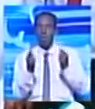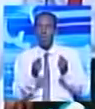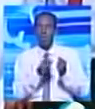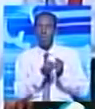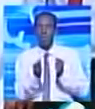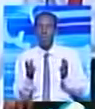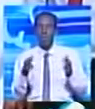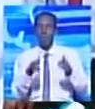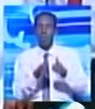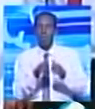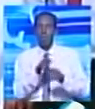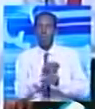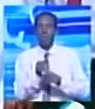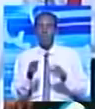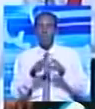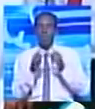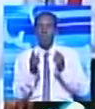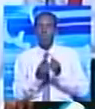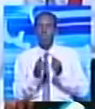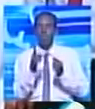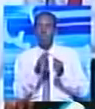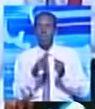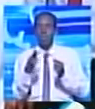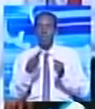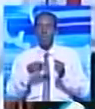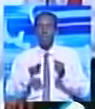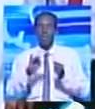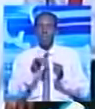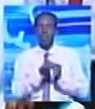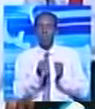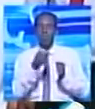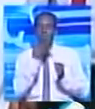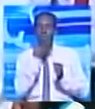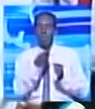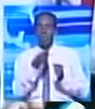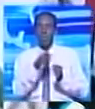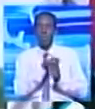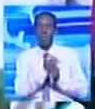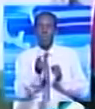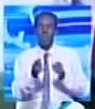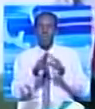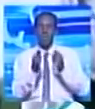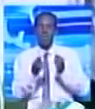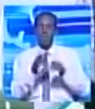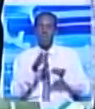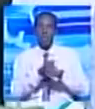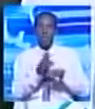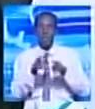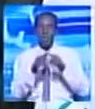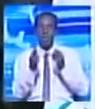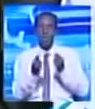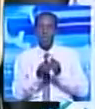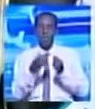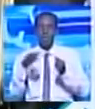Ces projets ou ce don a été facilité aussi par les affaires étrangères qui ont